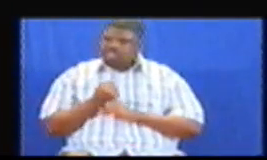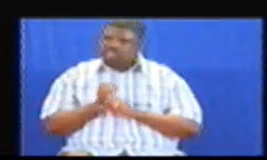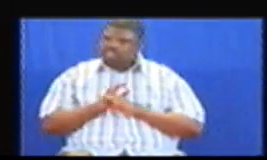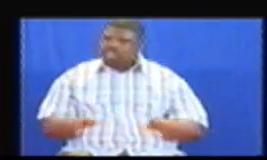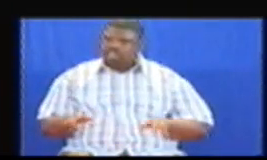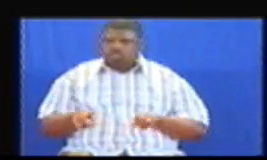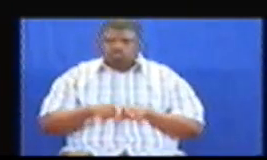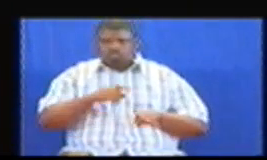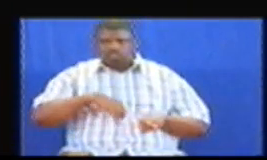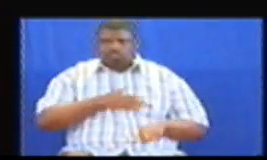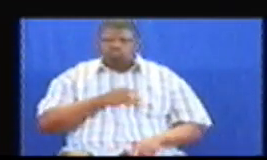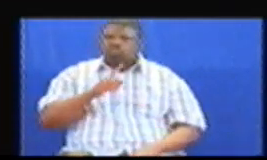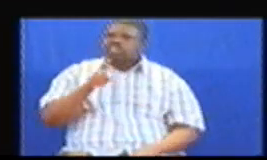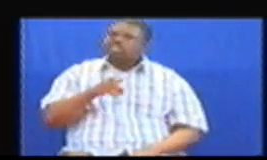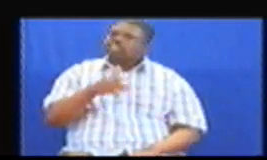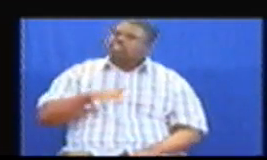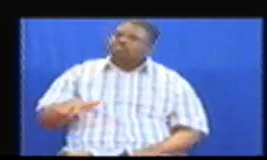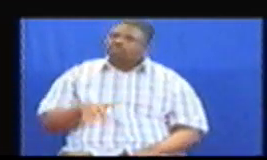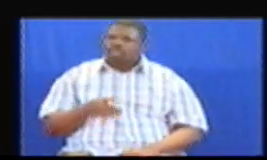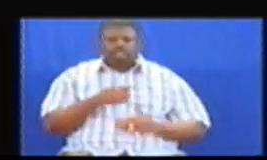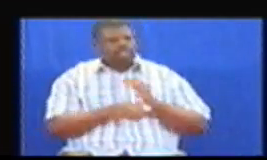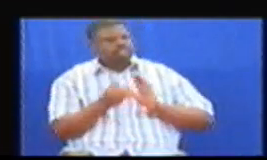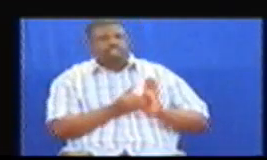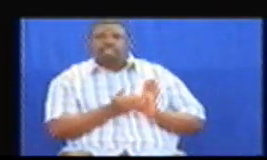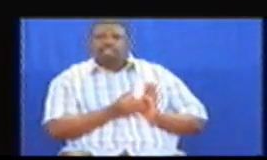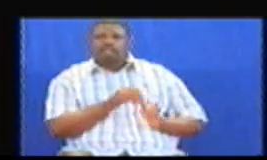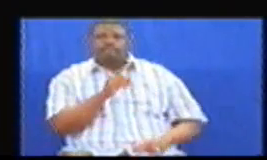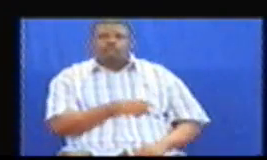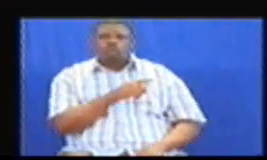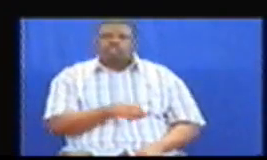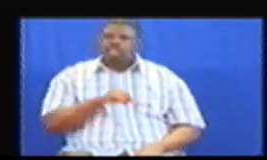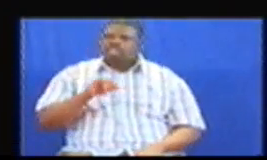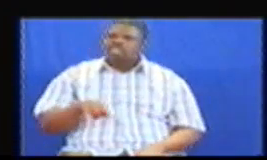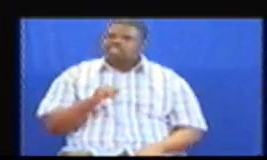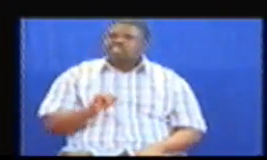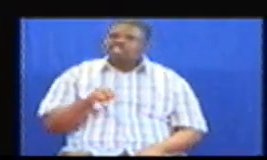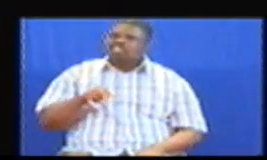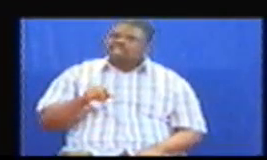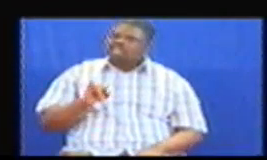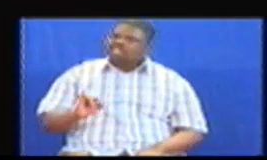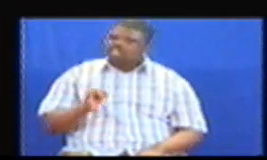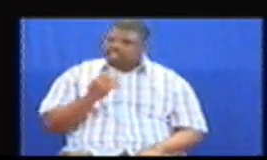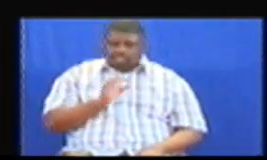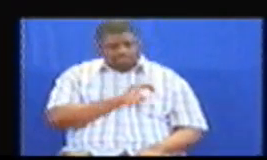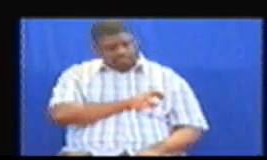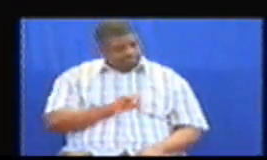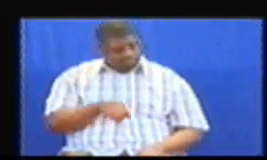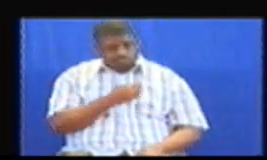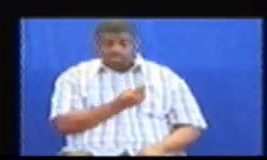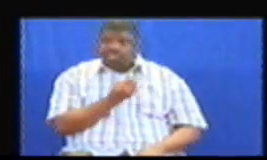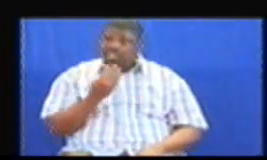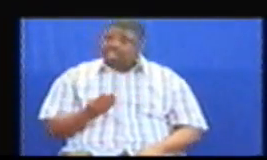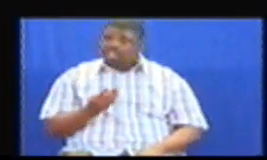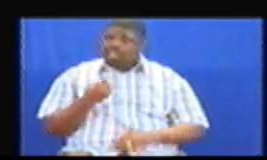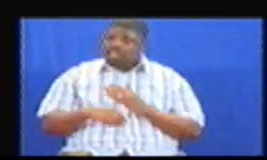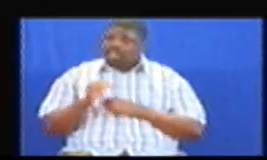mbali hapa Zanzibar tu, katika sheria yao ya mwenendo wa makosa ya jinai tumeona kabisa mwaka 2004 imeelezea ndani ya